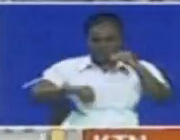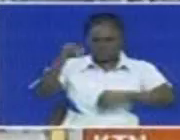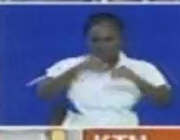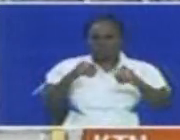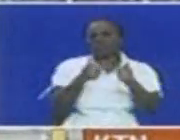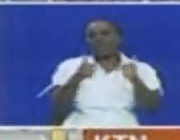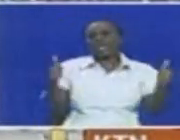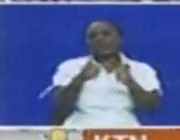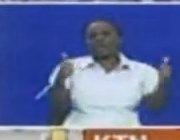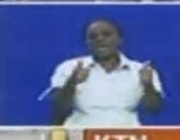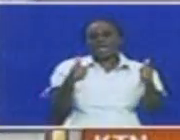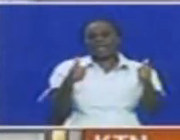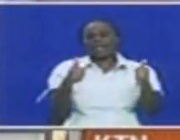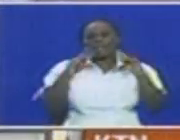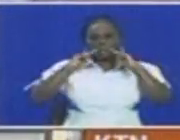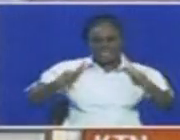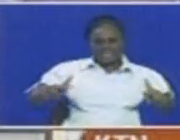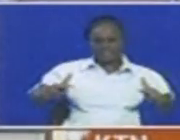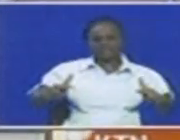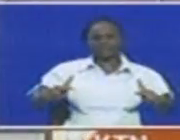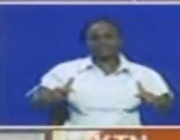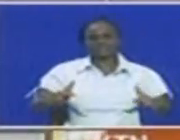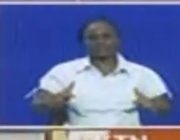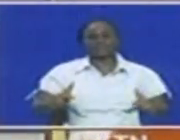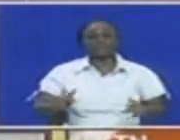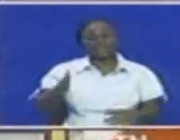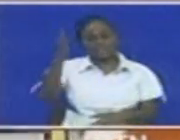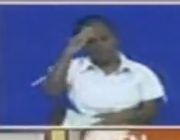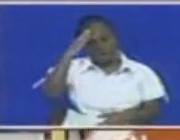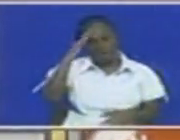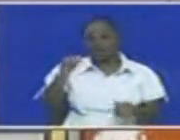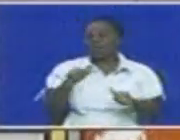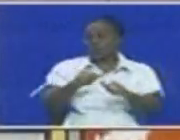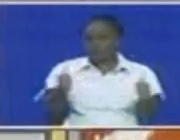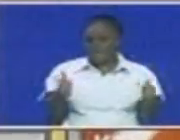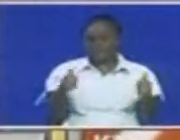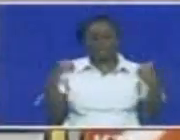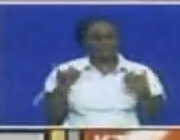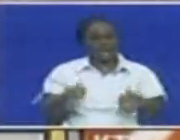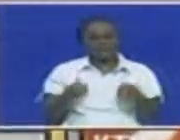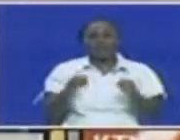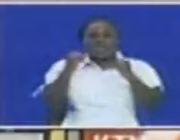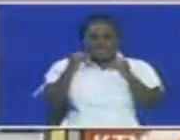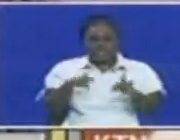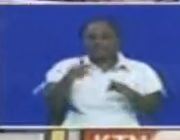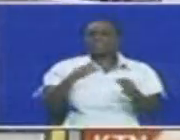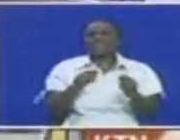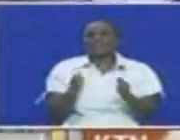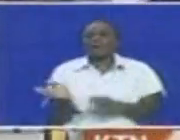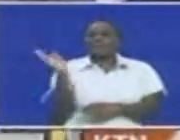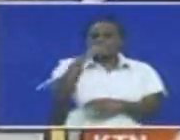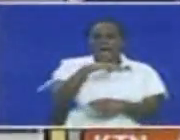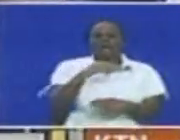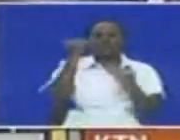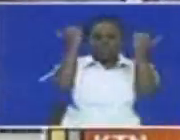kupiga kura katika hali ya utulivu. Bado haijabainika iwapo jamaa atapinga uamuzi wa leo kupitia mahakama